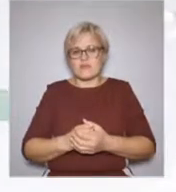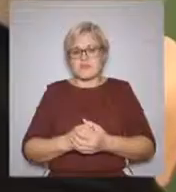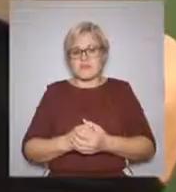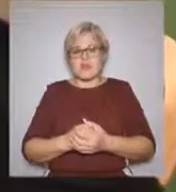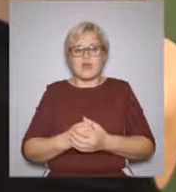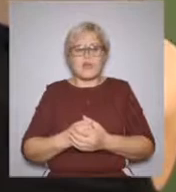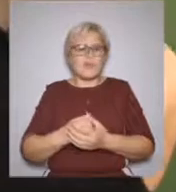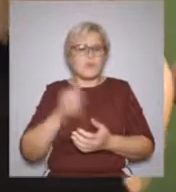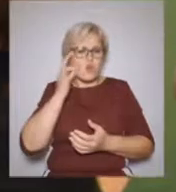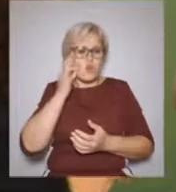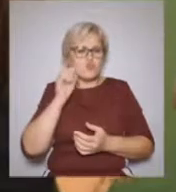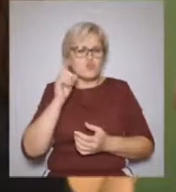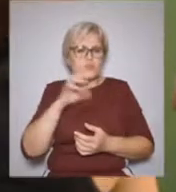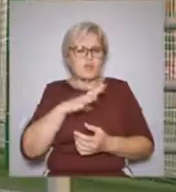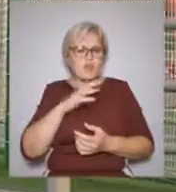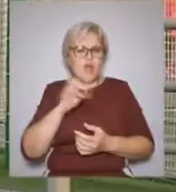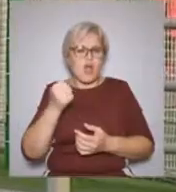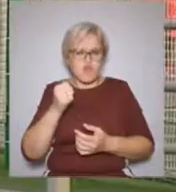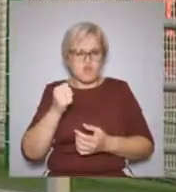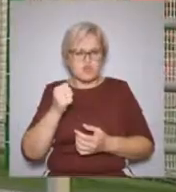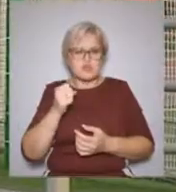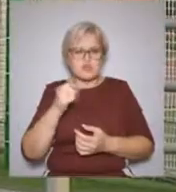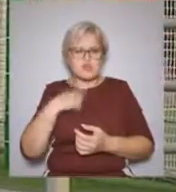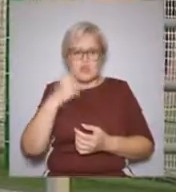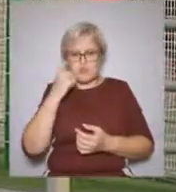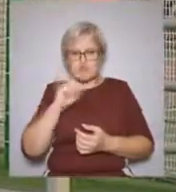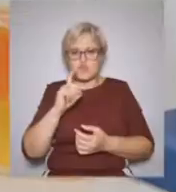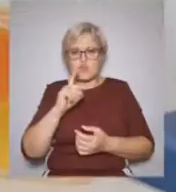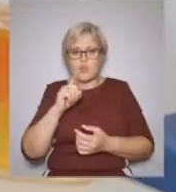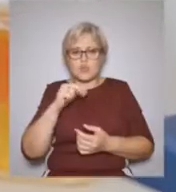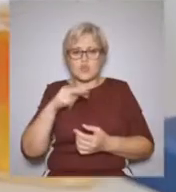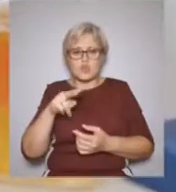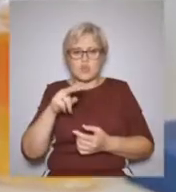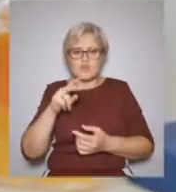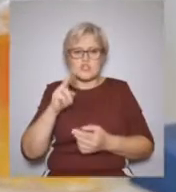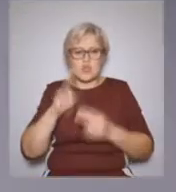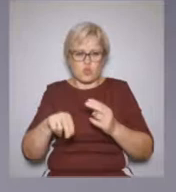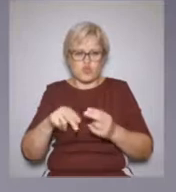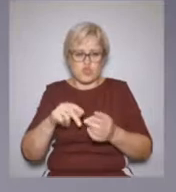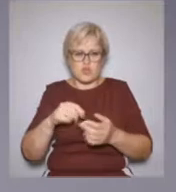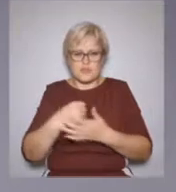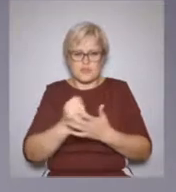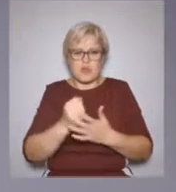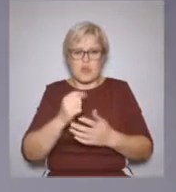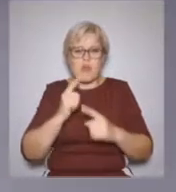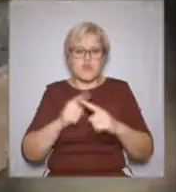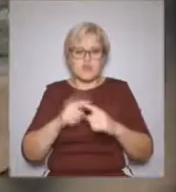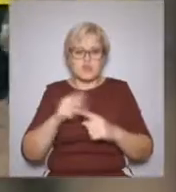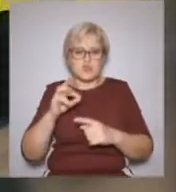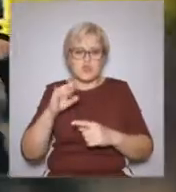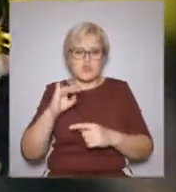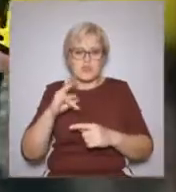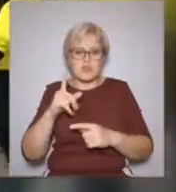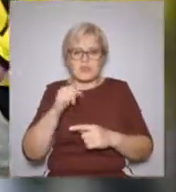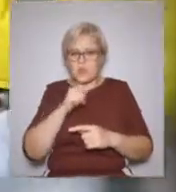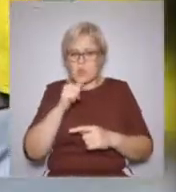помнишь там без был и сообщение что там пришло заключение положительной допинг-пробы говорить